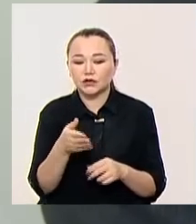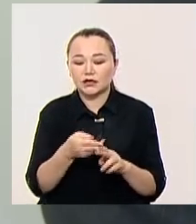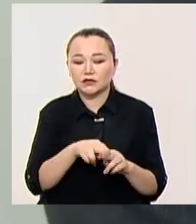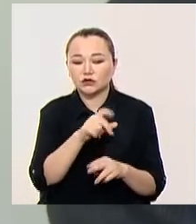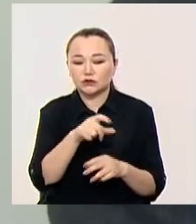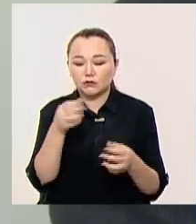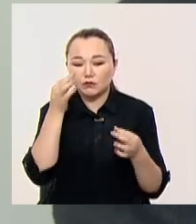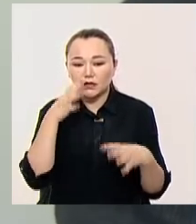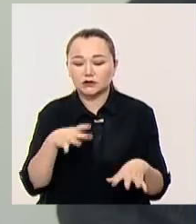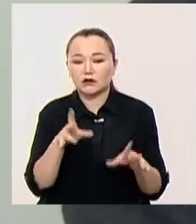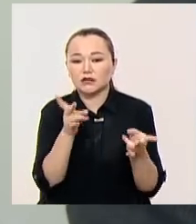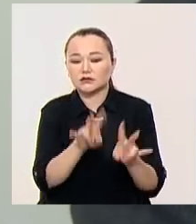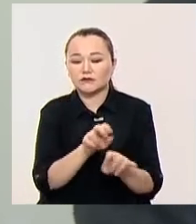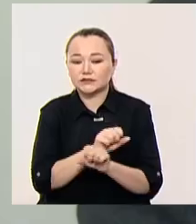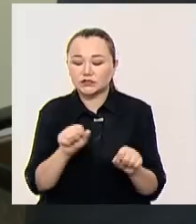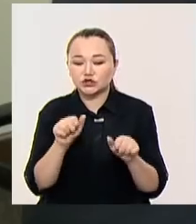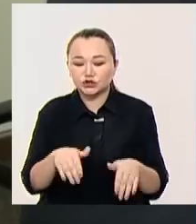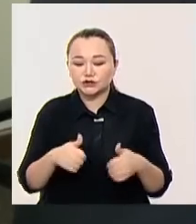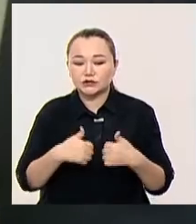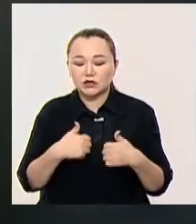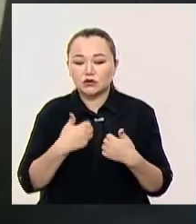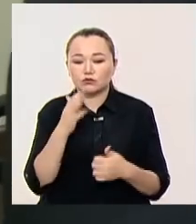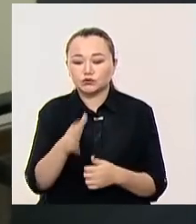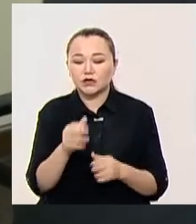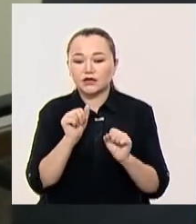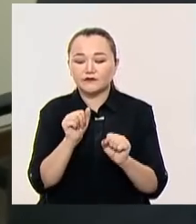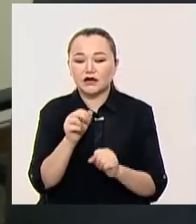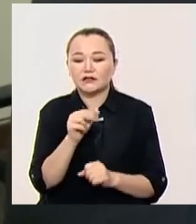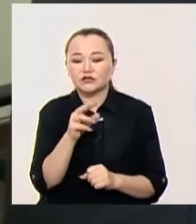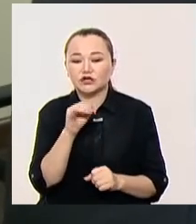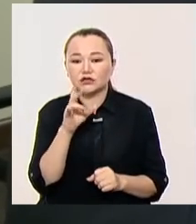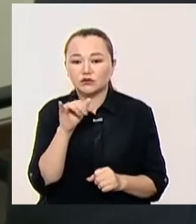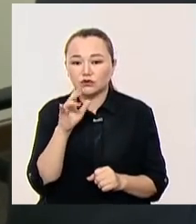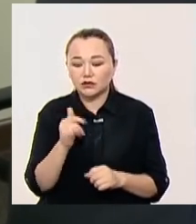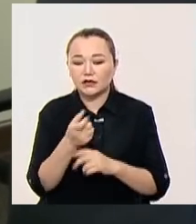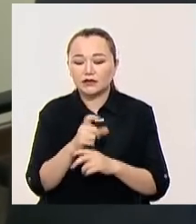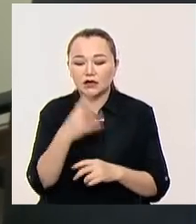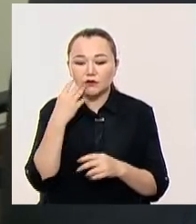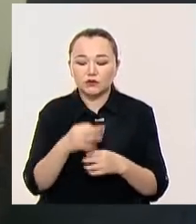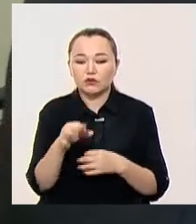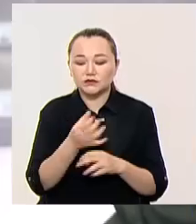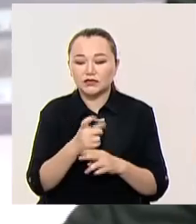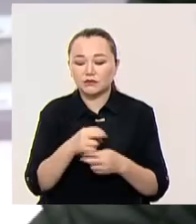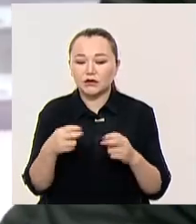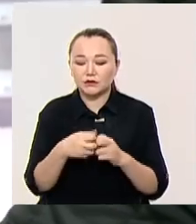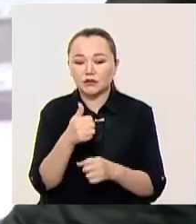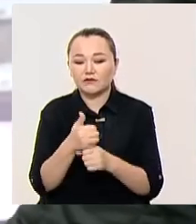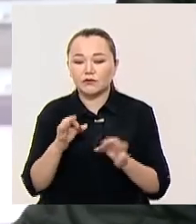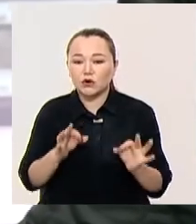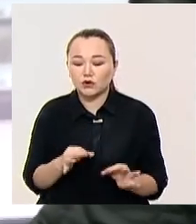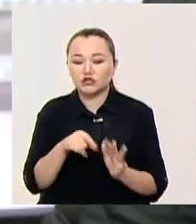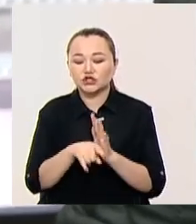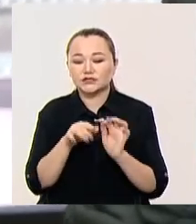азаматтар жылатып қоюға болмайды ғой. Шешуге тырысамыз. Ал адвокат Қадыржан Молда Шәріп Алматы облысындағы бұл жағдайды бас прокурор мен ішкі